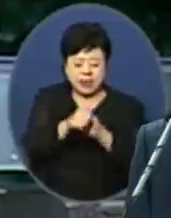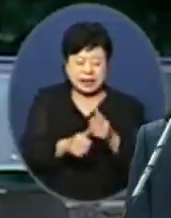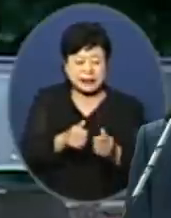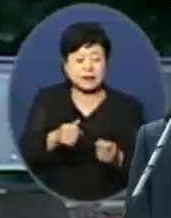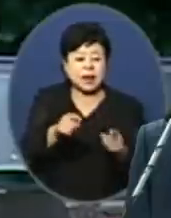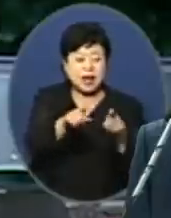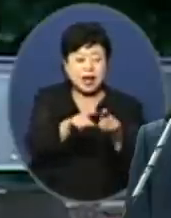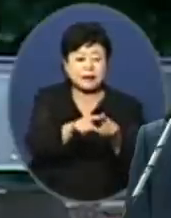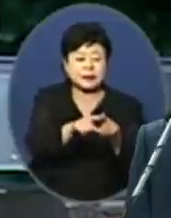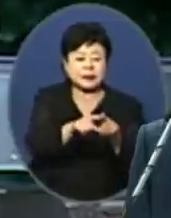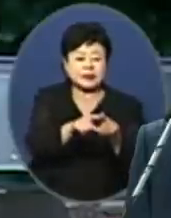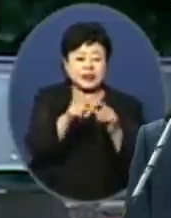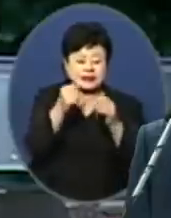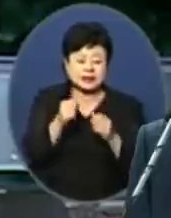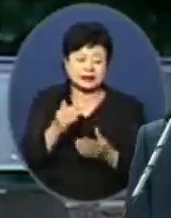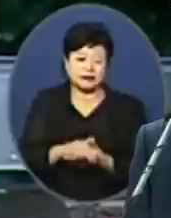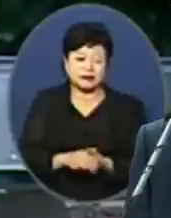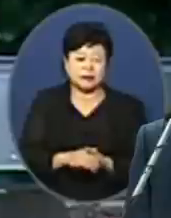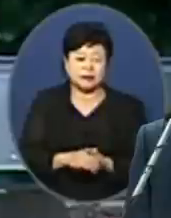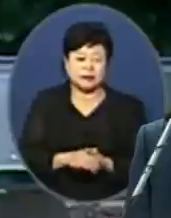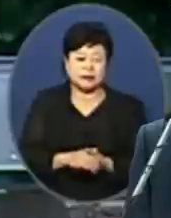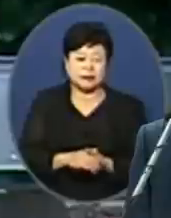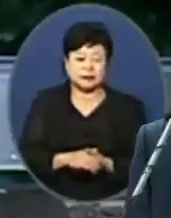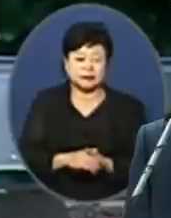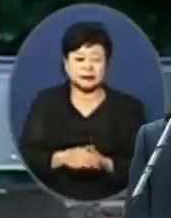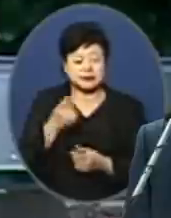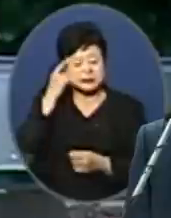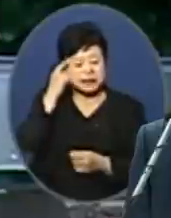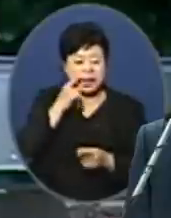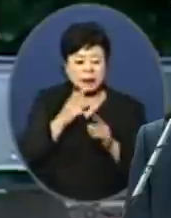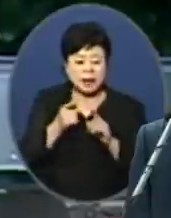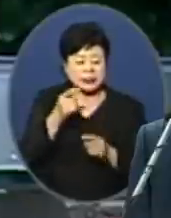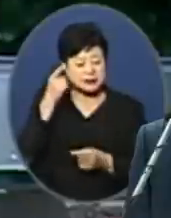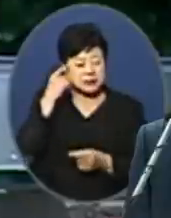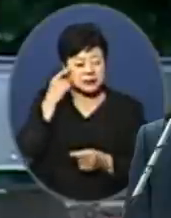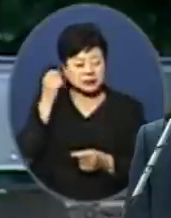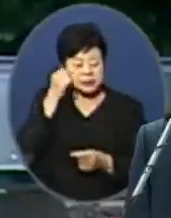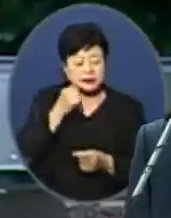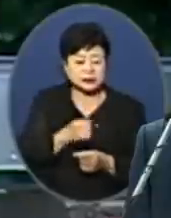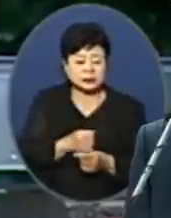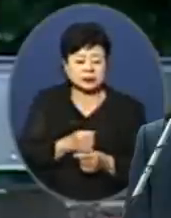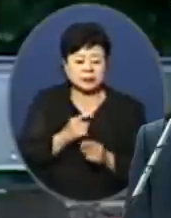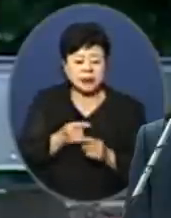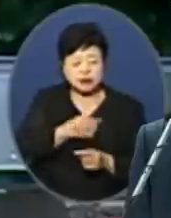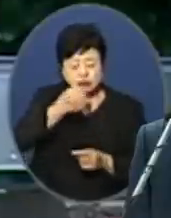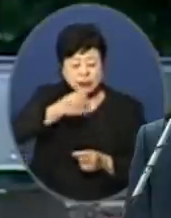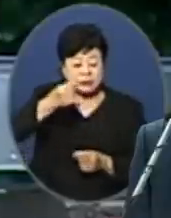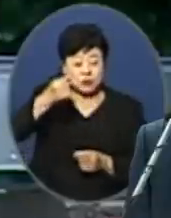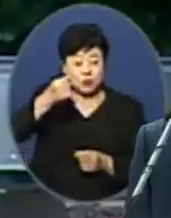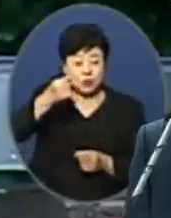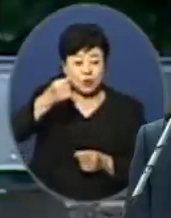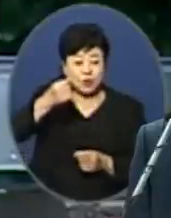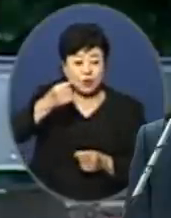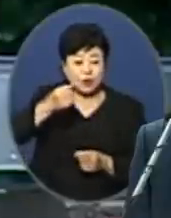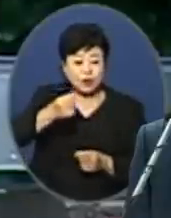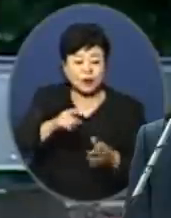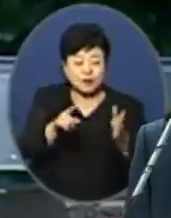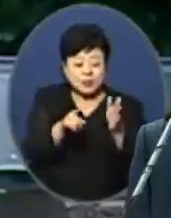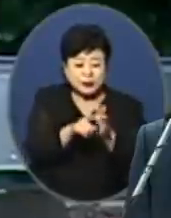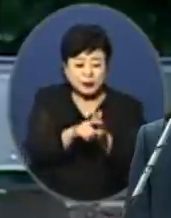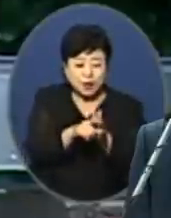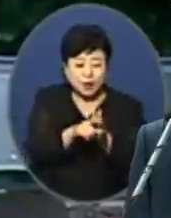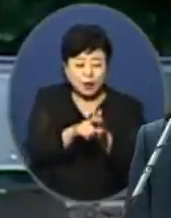하나님과 함께 가정에 사는 것입니다. 우리는 성경의 말씀을 생각하고 성령으로 말미암아 꿈을 꾸고